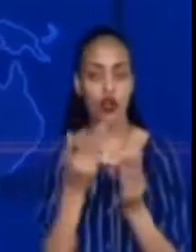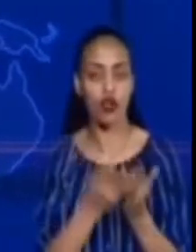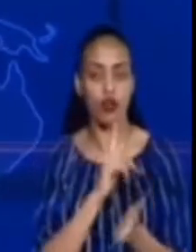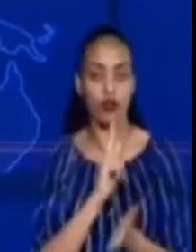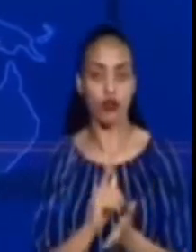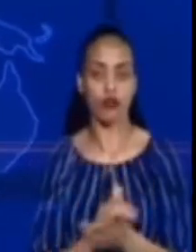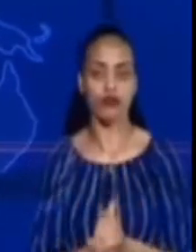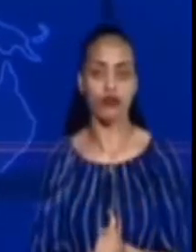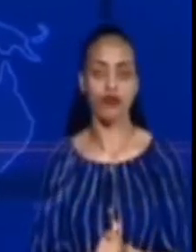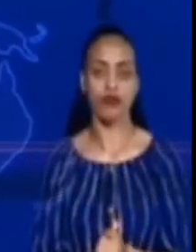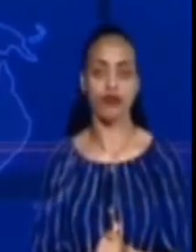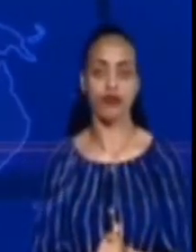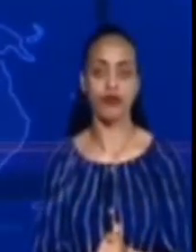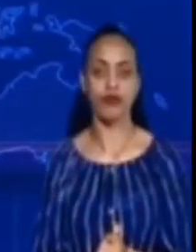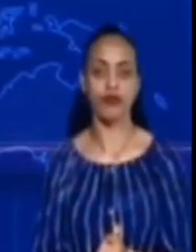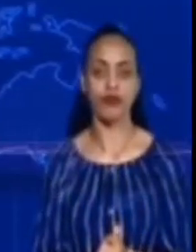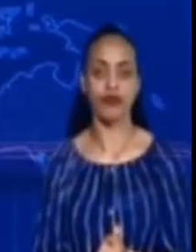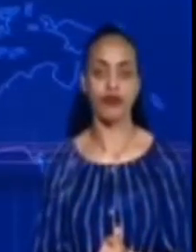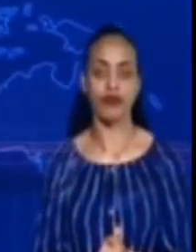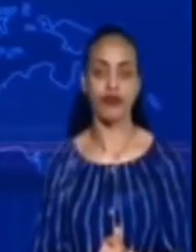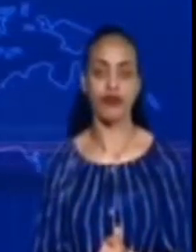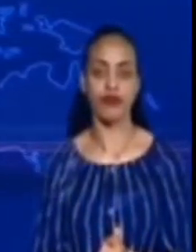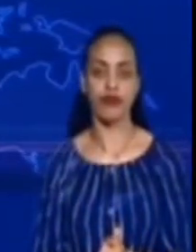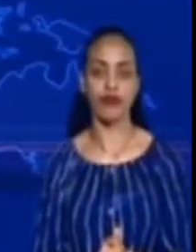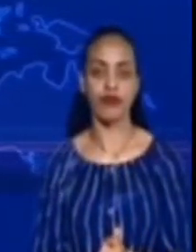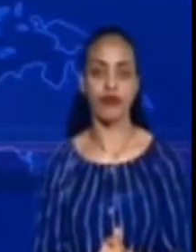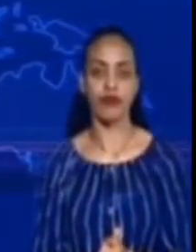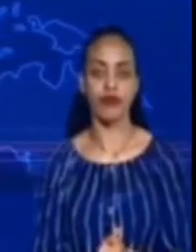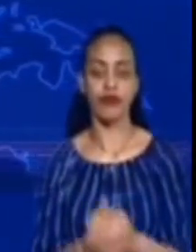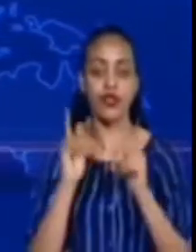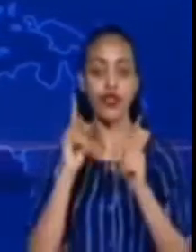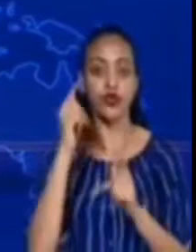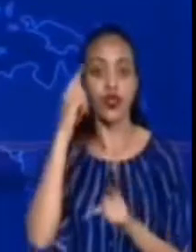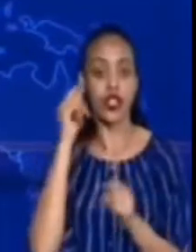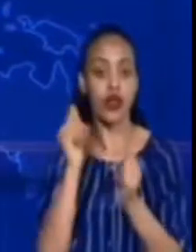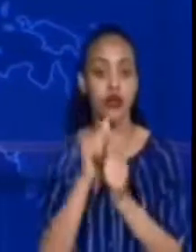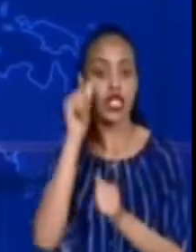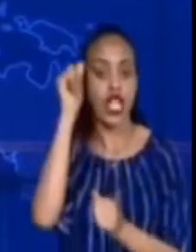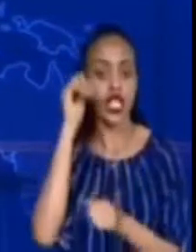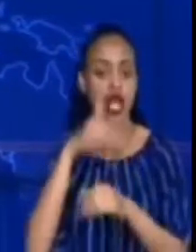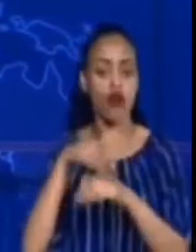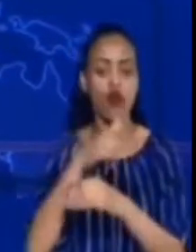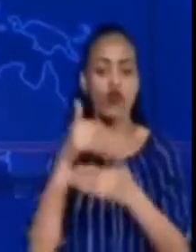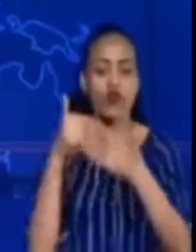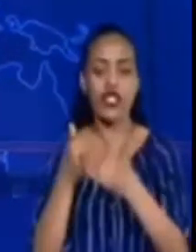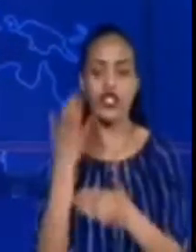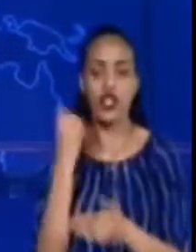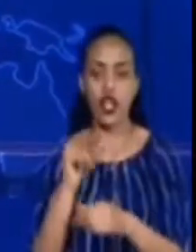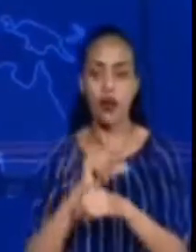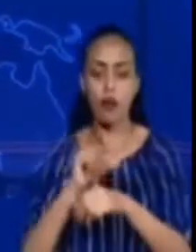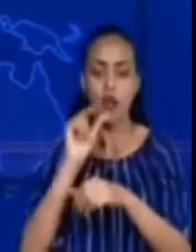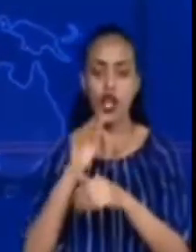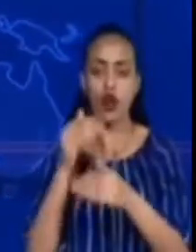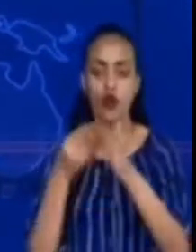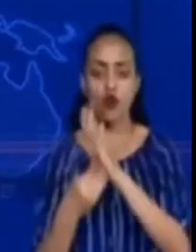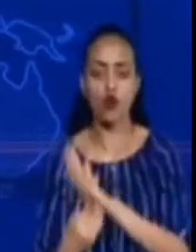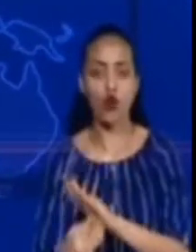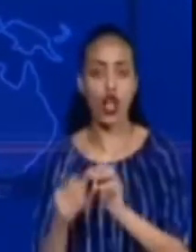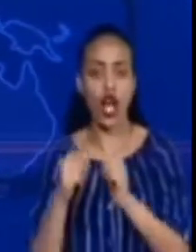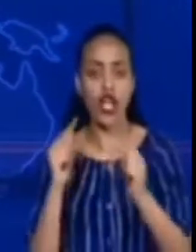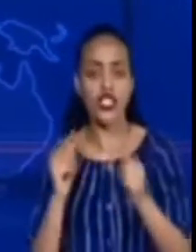ወራነ ጣሊያንስ በከሎለን ረት ሃለን ዴቪን መንጫስ ወይ ተማሩት ዴቪ አንስ ሁመን ማሩ